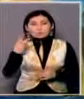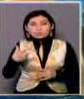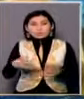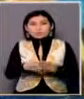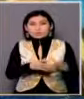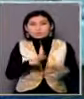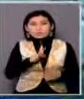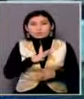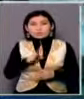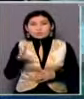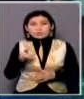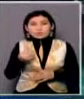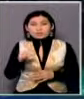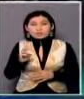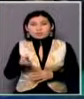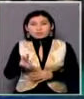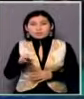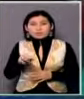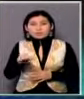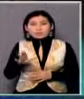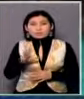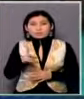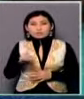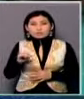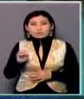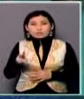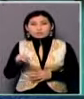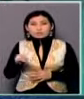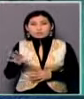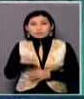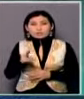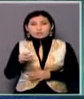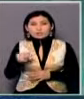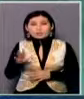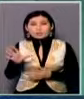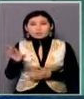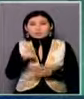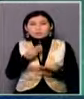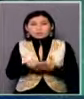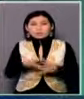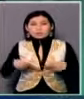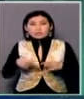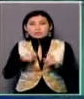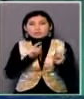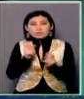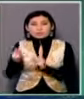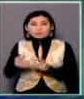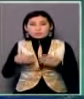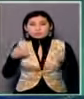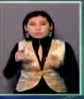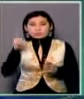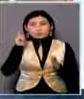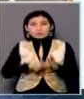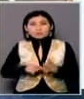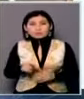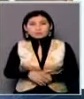бойынша Қайрат Шапабаев, Талғат Қисметов, Сенат Орынбасарова, Талғат Шумалиевтер бағалап, марапат иелеріне үлкен сенім